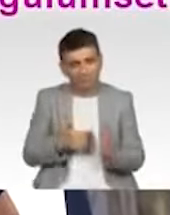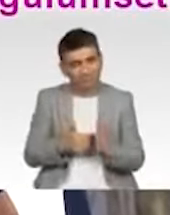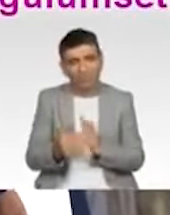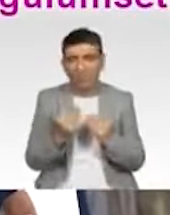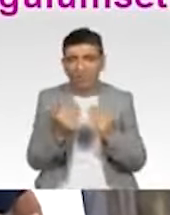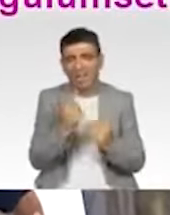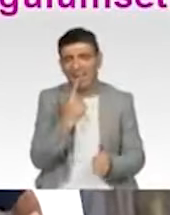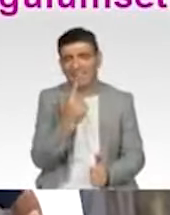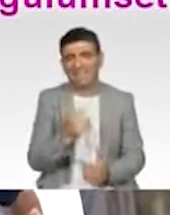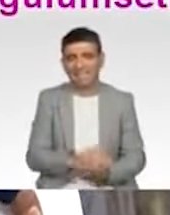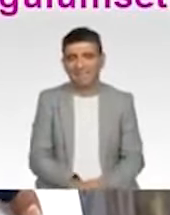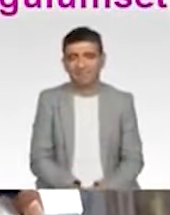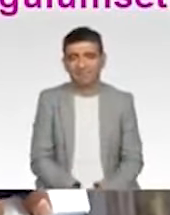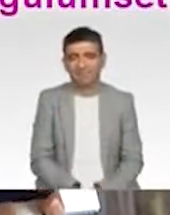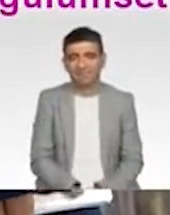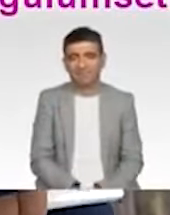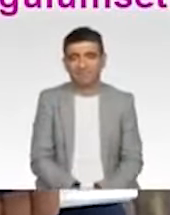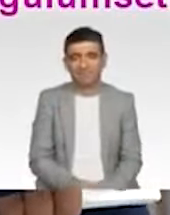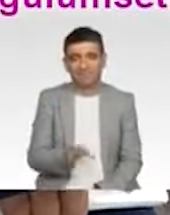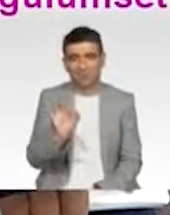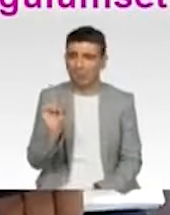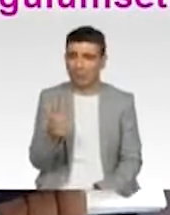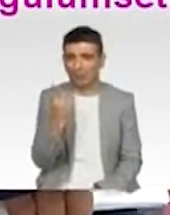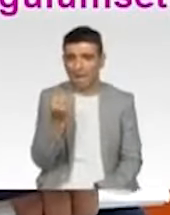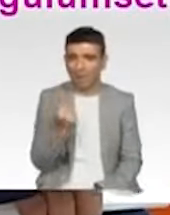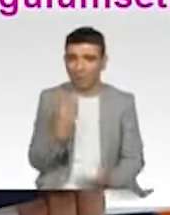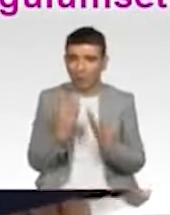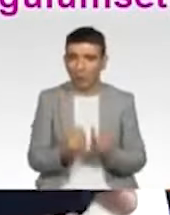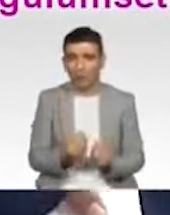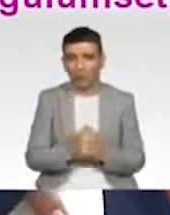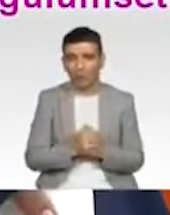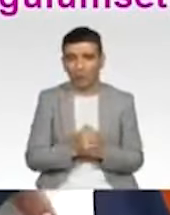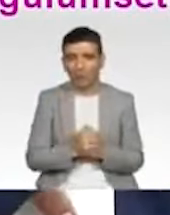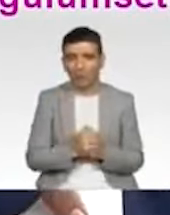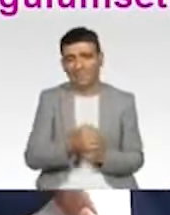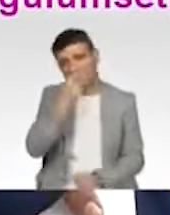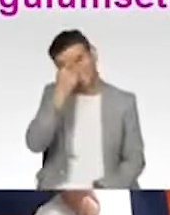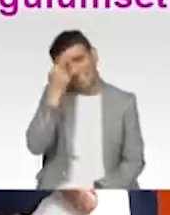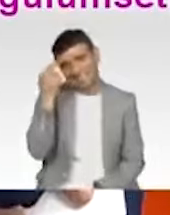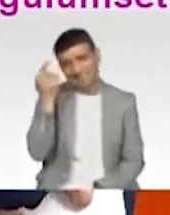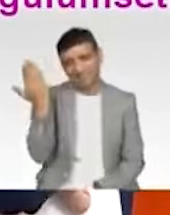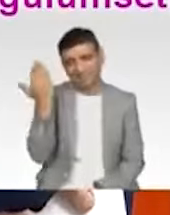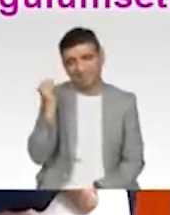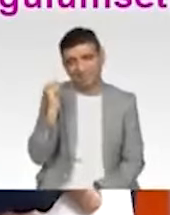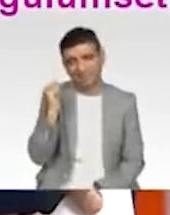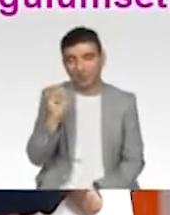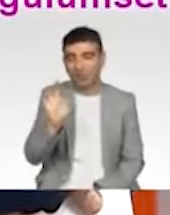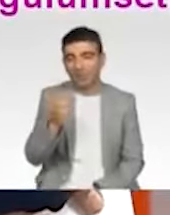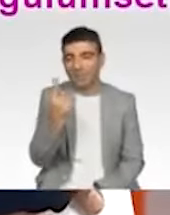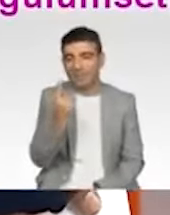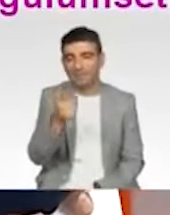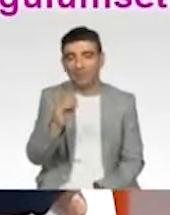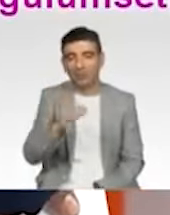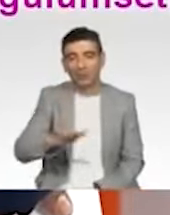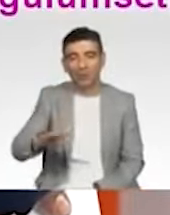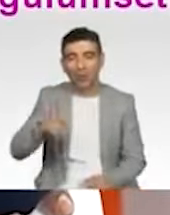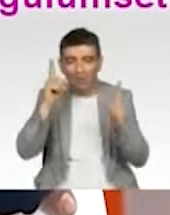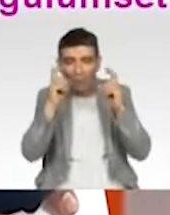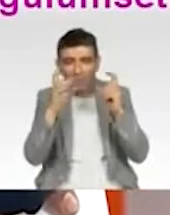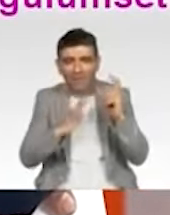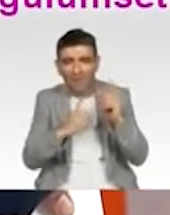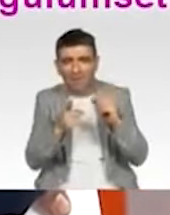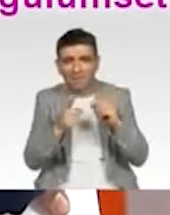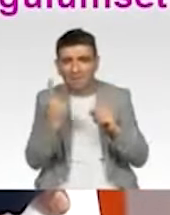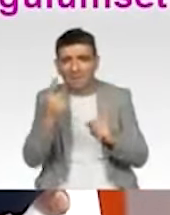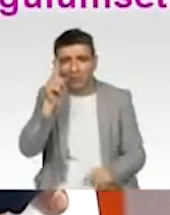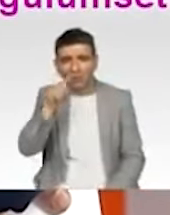diyelim. Aa, bir böyle bir müjde almış olduk. Hadi inşallah yakında. Nasip kısmet. Şöyle bir çocuklar fotoğraflar falan var mı?